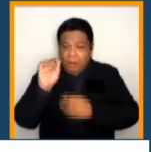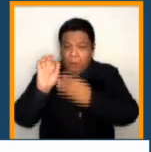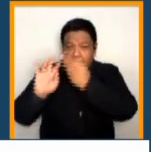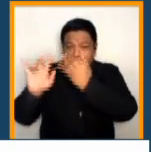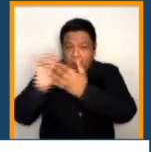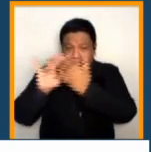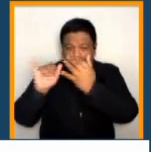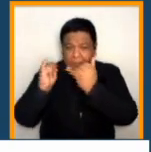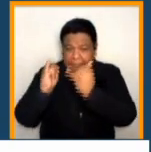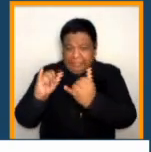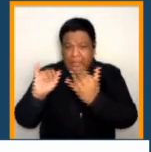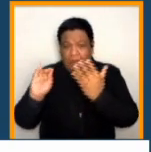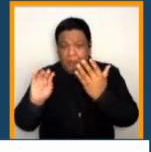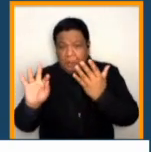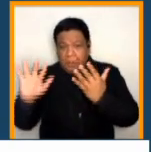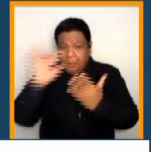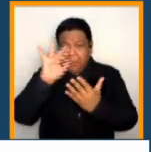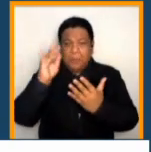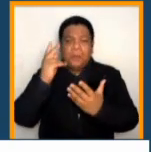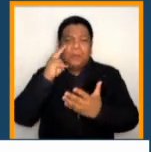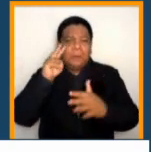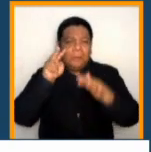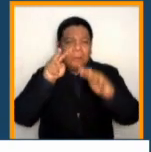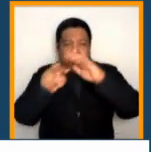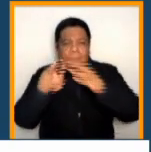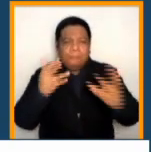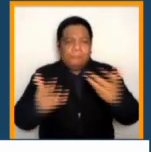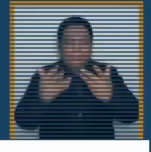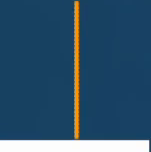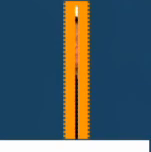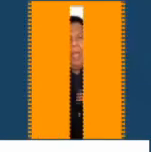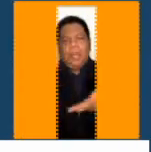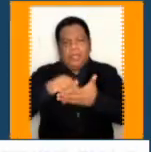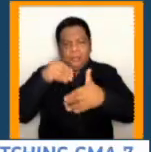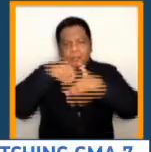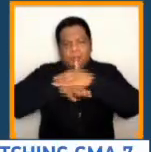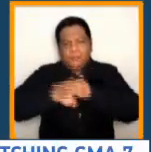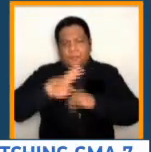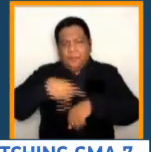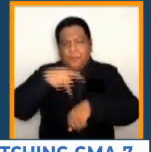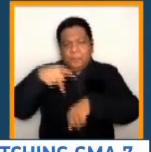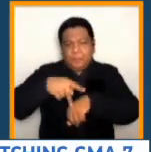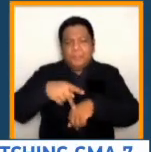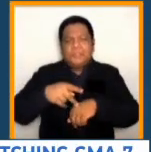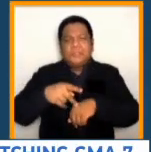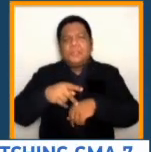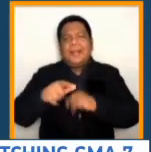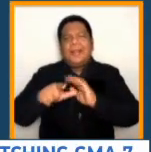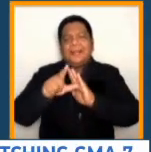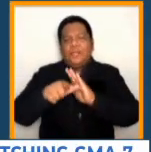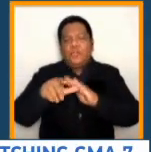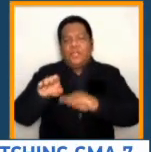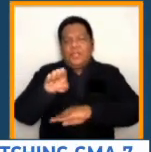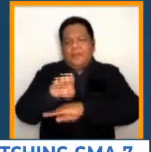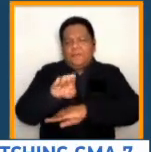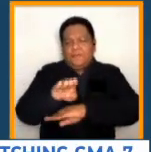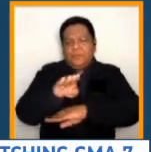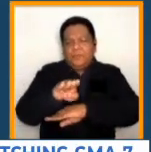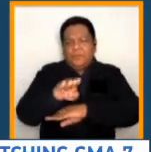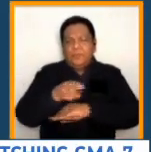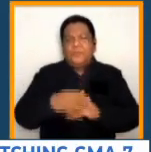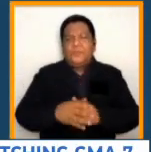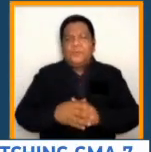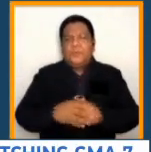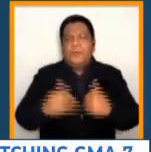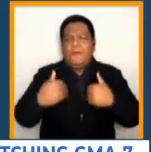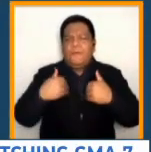forecast ng pag-asa, posible itong muling pumasok ng PAR mamayang hapon. Dahil sa bagyo, may gale warning sa mga baybay ng